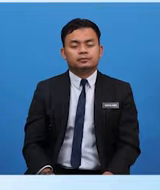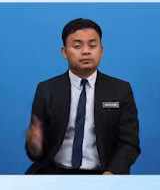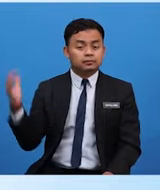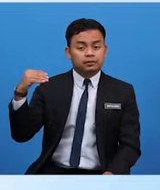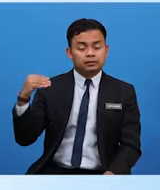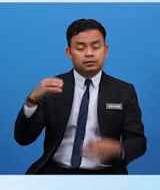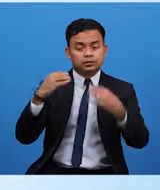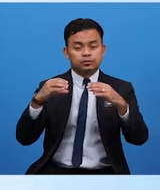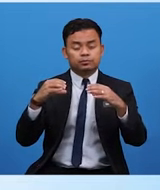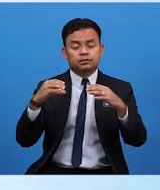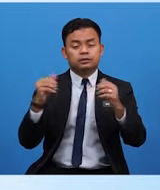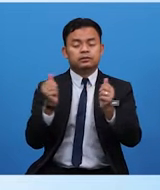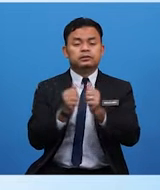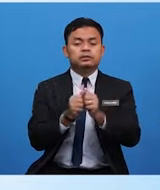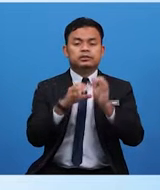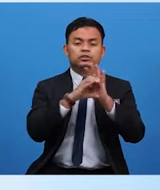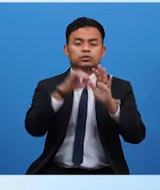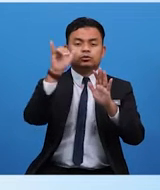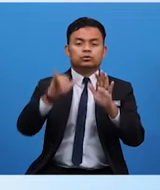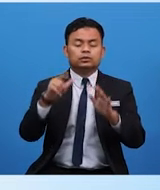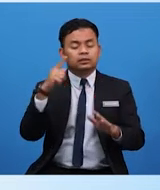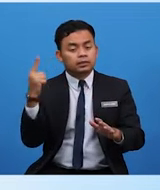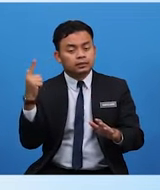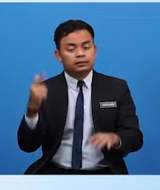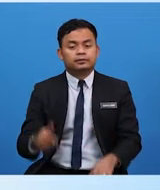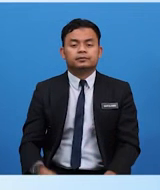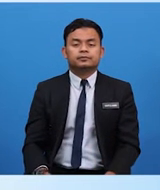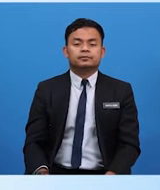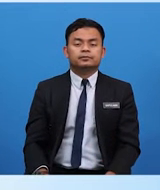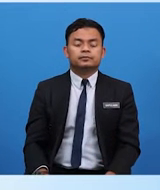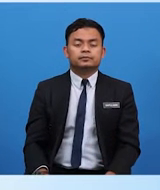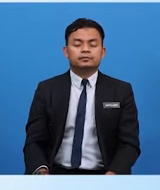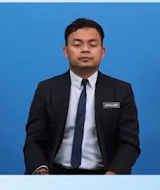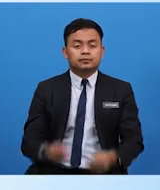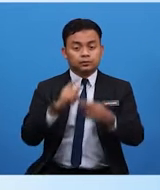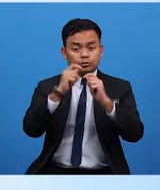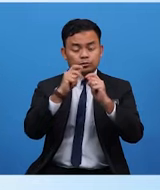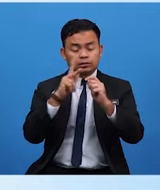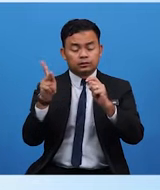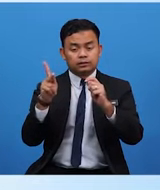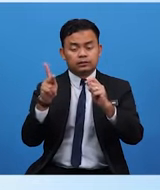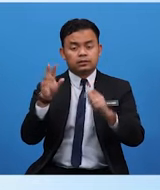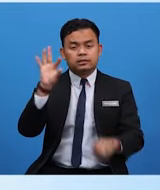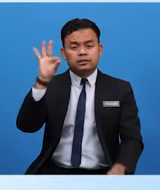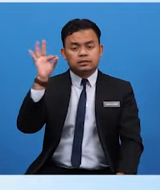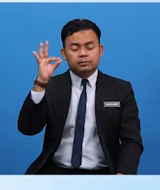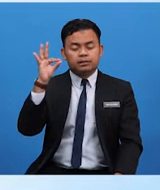Mari kita coba dengan contoh yang lain Pule tukang